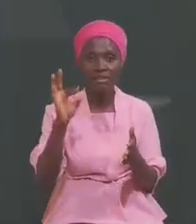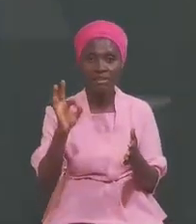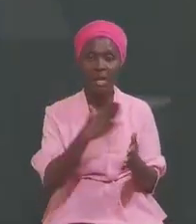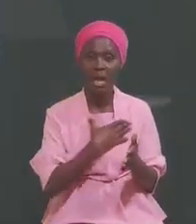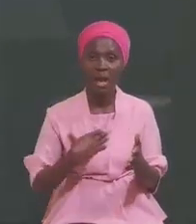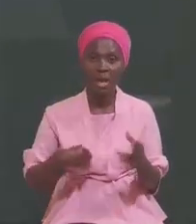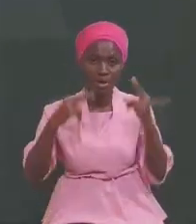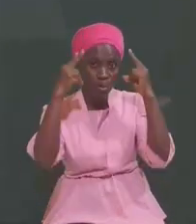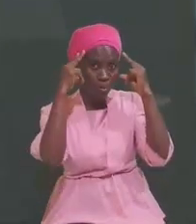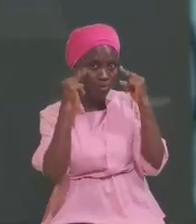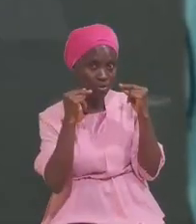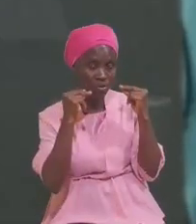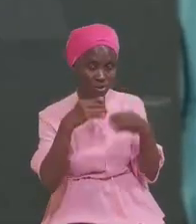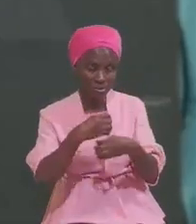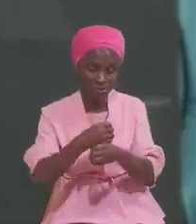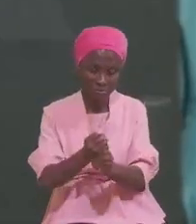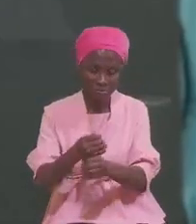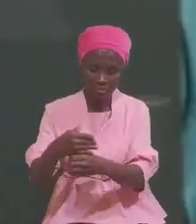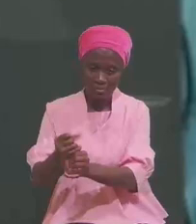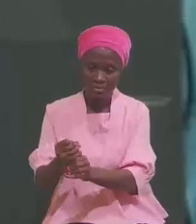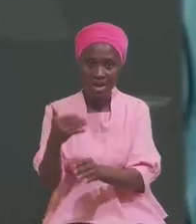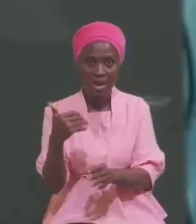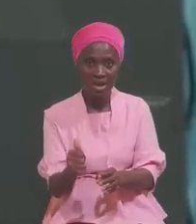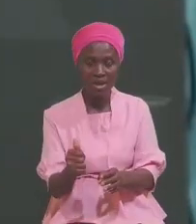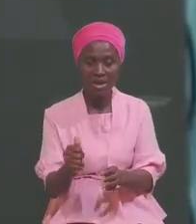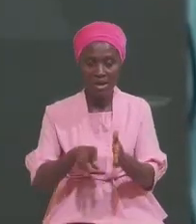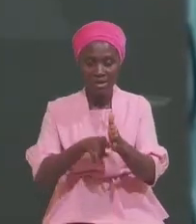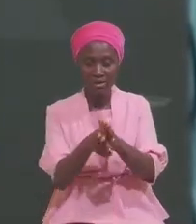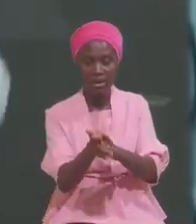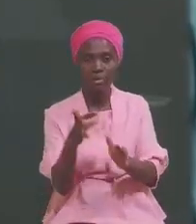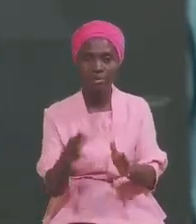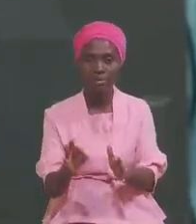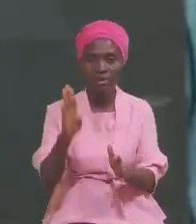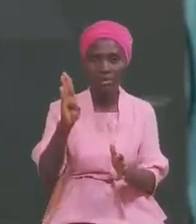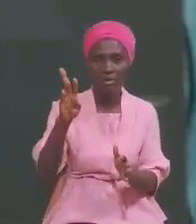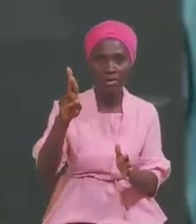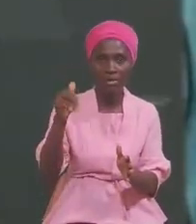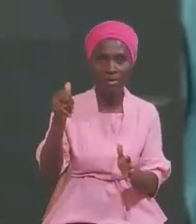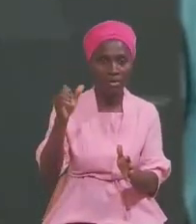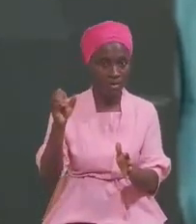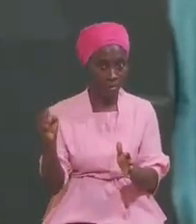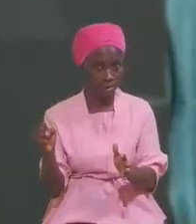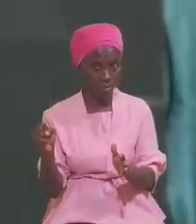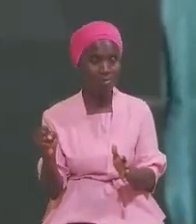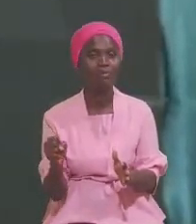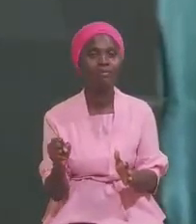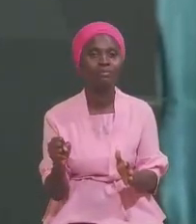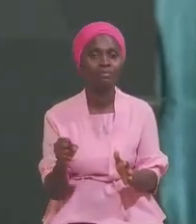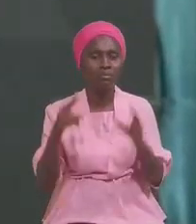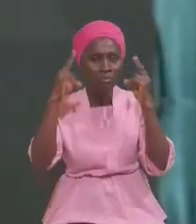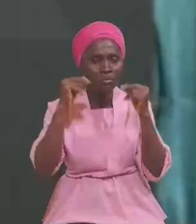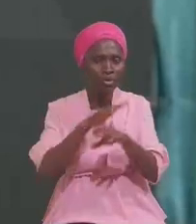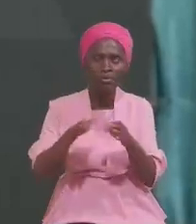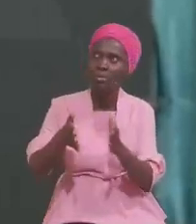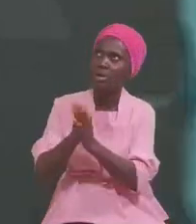Moïse fit un serpent d'airain. » Moïse n'a pas demandé à Dieu. Dieu,